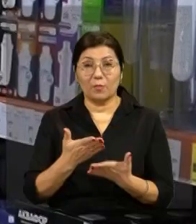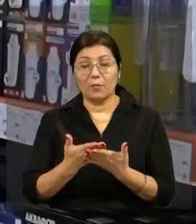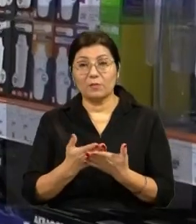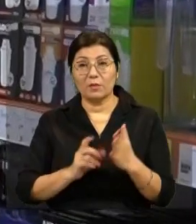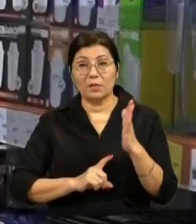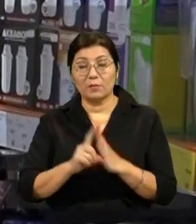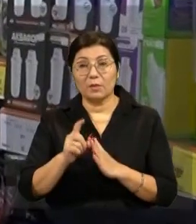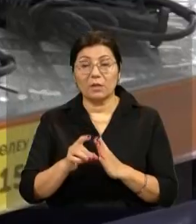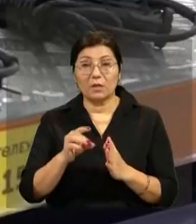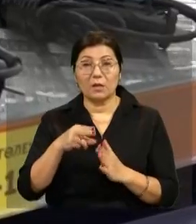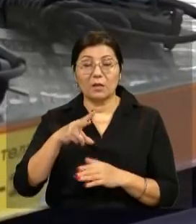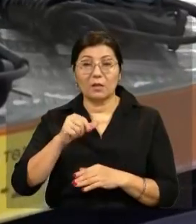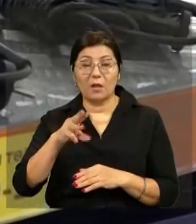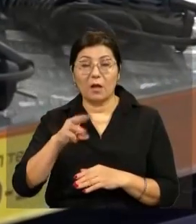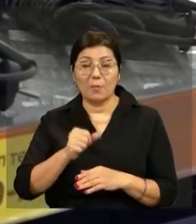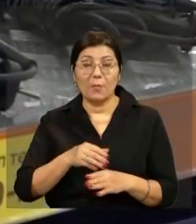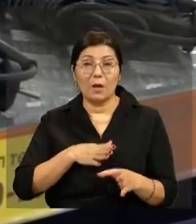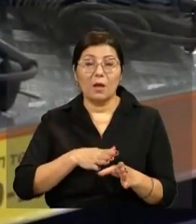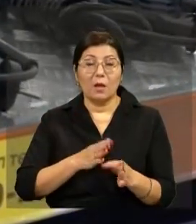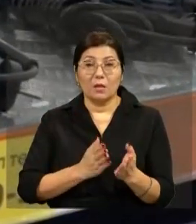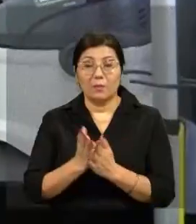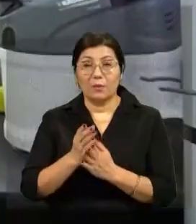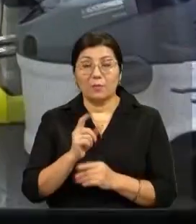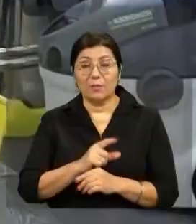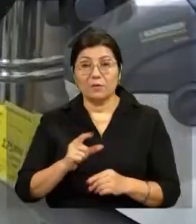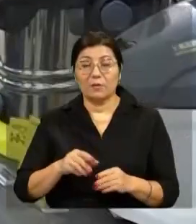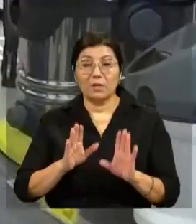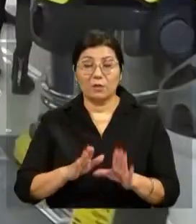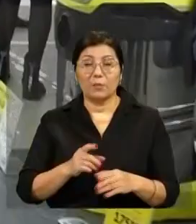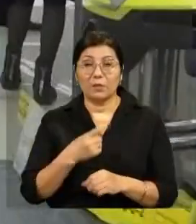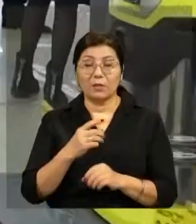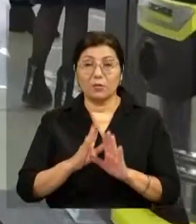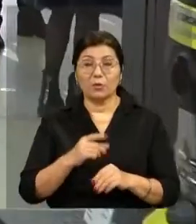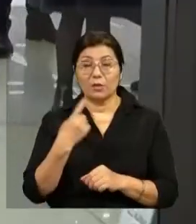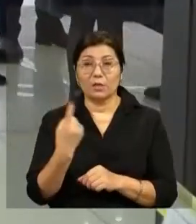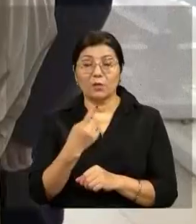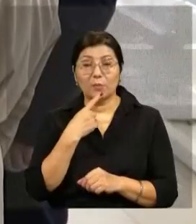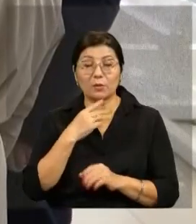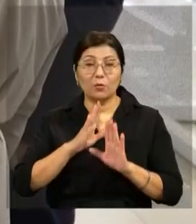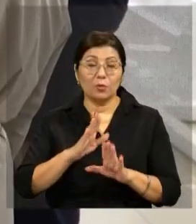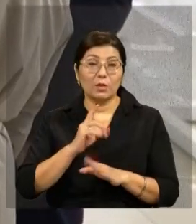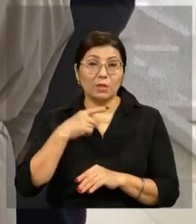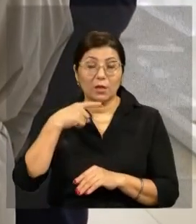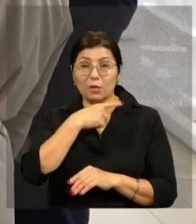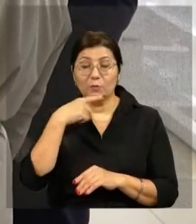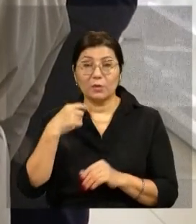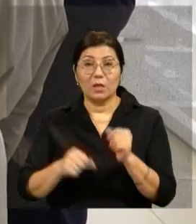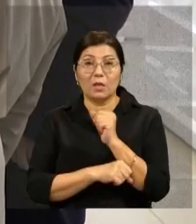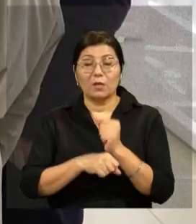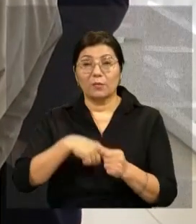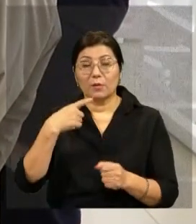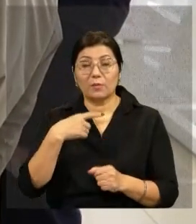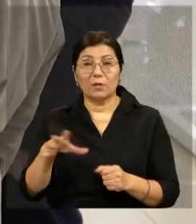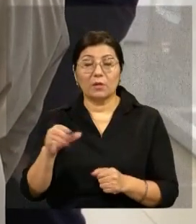часть рекламной информации, направленной потребителю, написано только на одном языке, то есть на русском. Однако сотрудники говорят, что